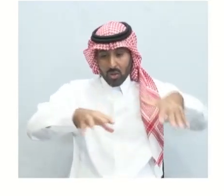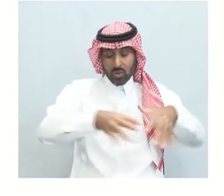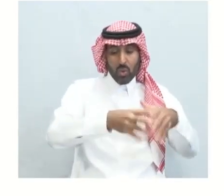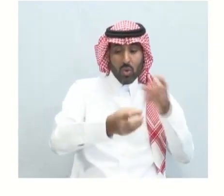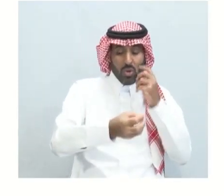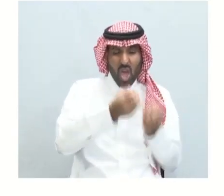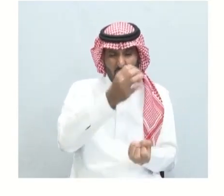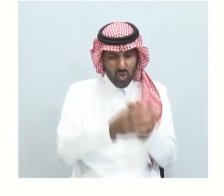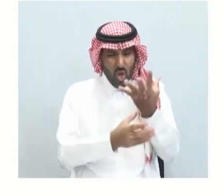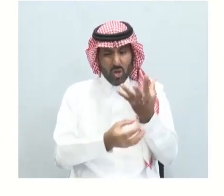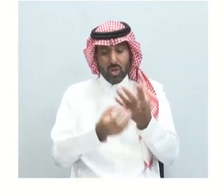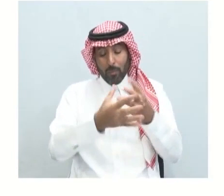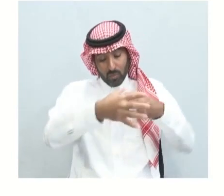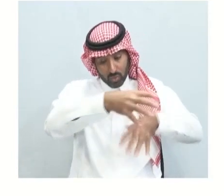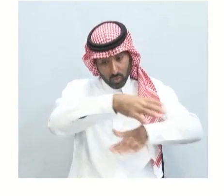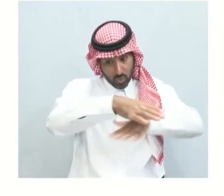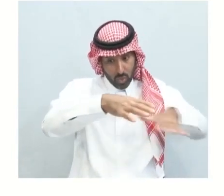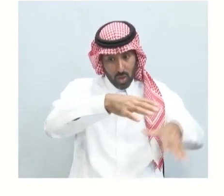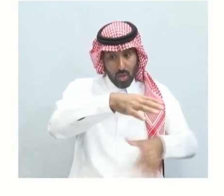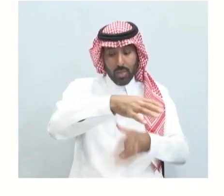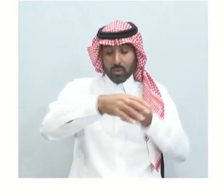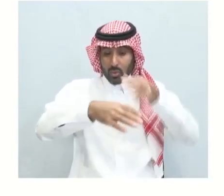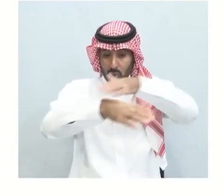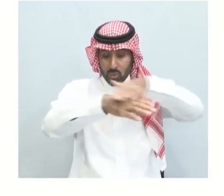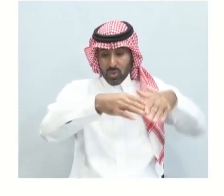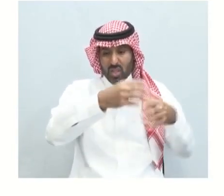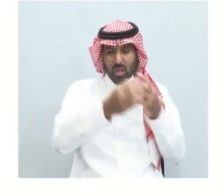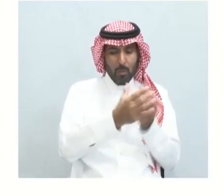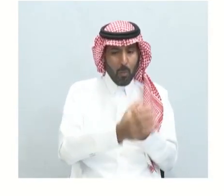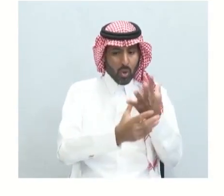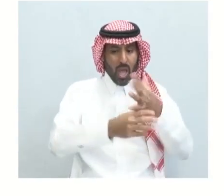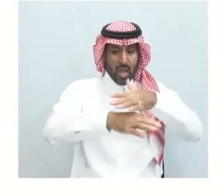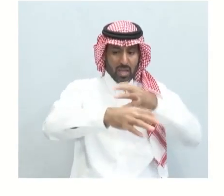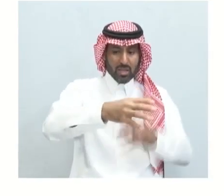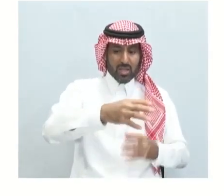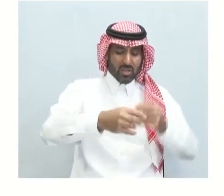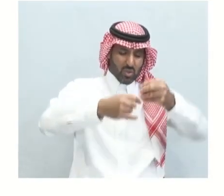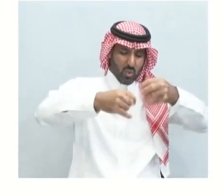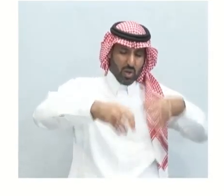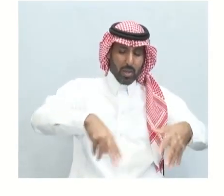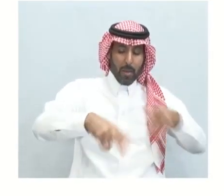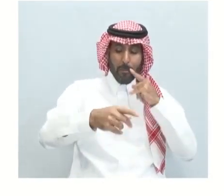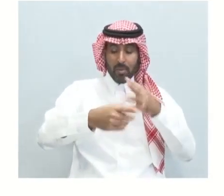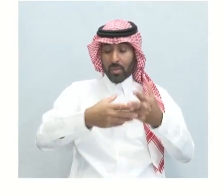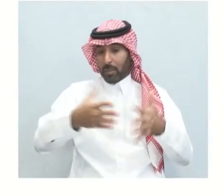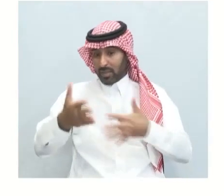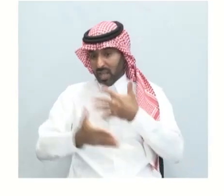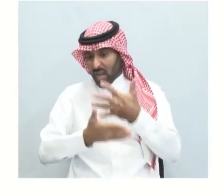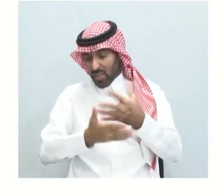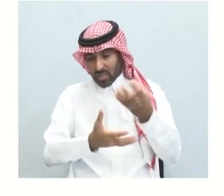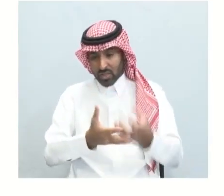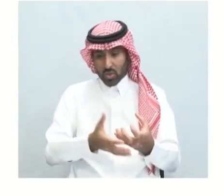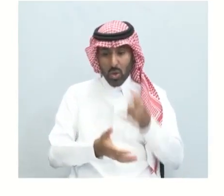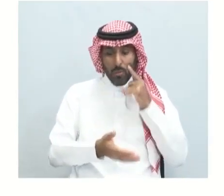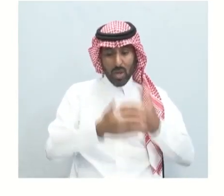صخور ناريه جوفيه وصخور سطحيه بركانيه وكذلك صخور رسوبيه قديمه ثم تعرضت هذه الصخور